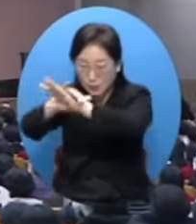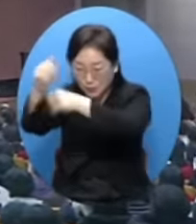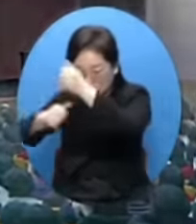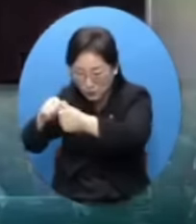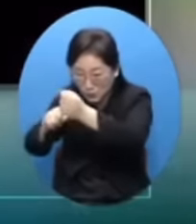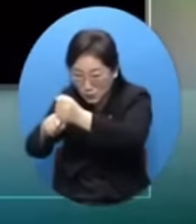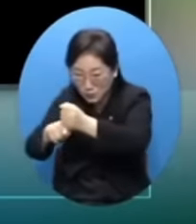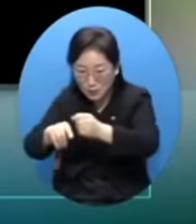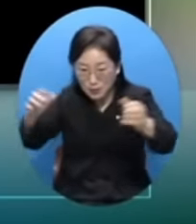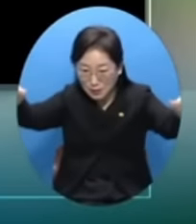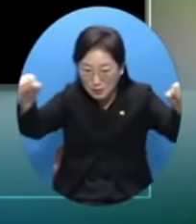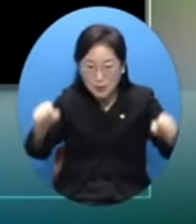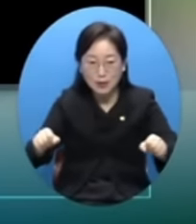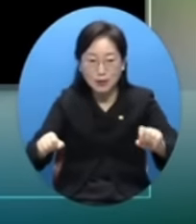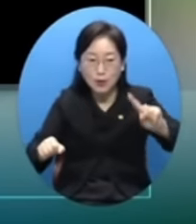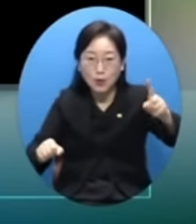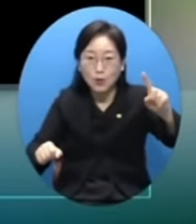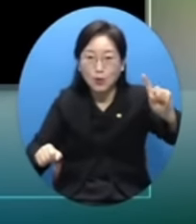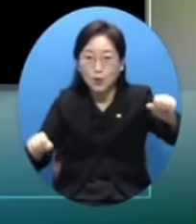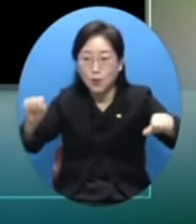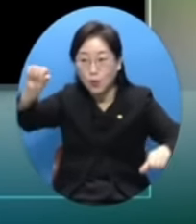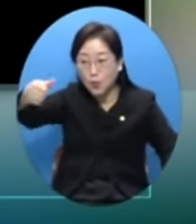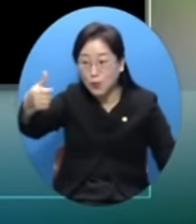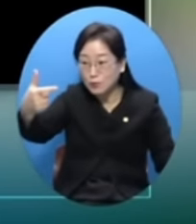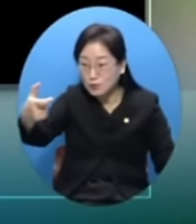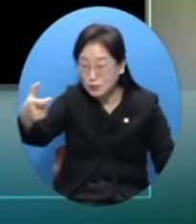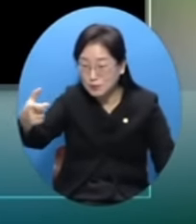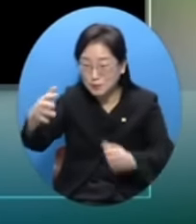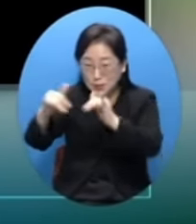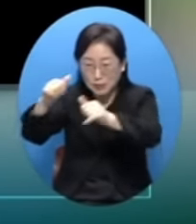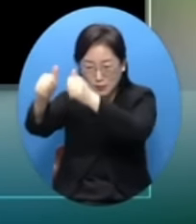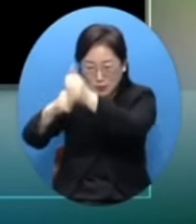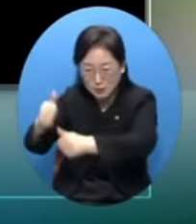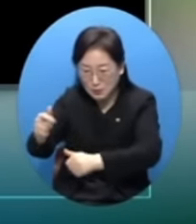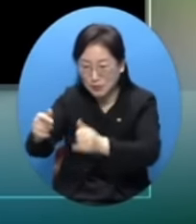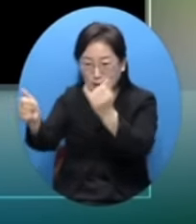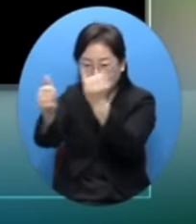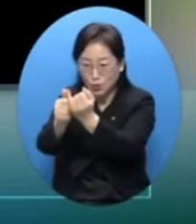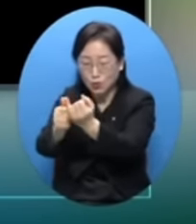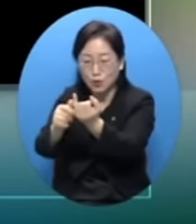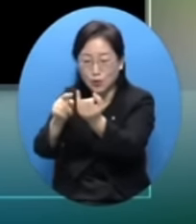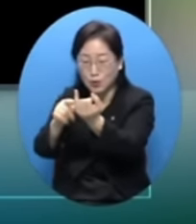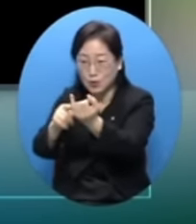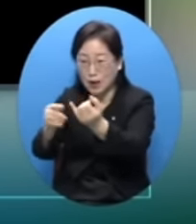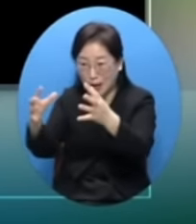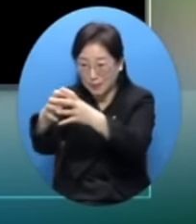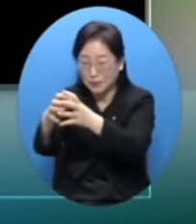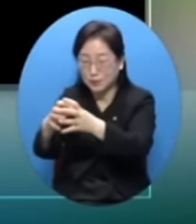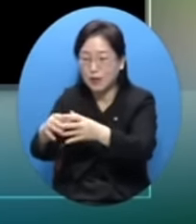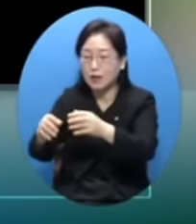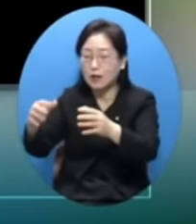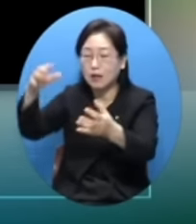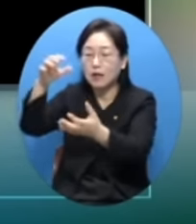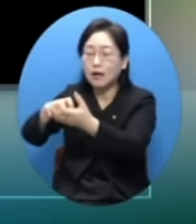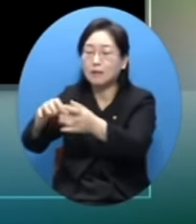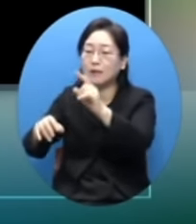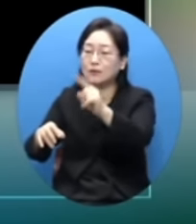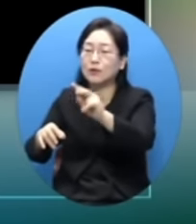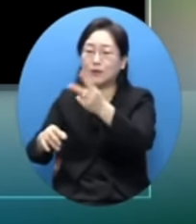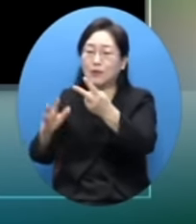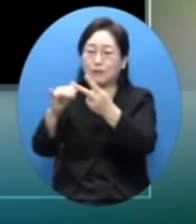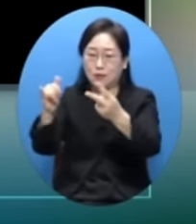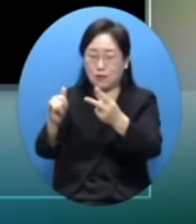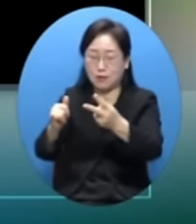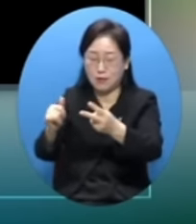후손 560명 그 후손들과 혼인 관계를 맺은 16명을 포함하여 1200명 되는 축구 가문의 사람들이